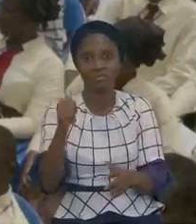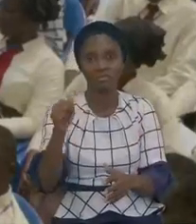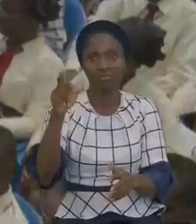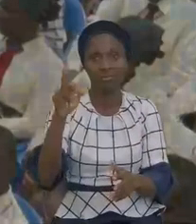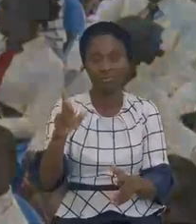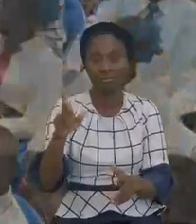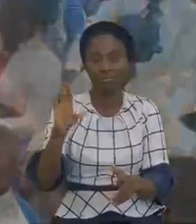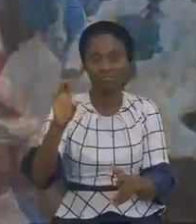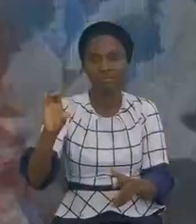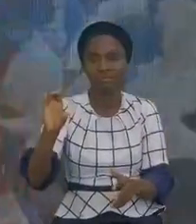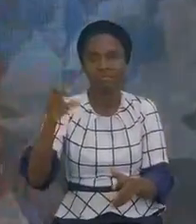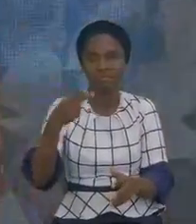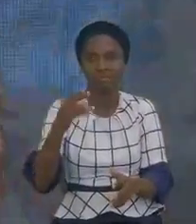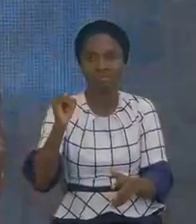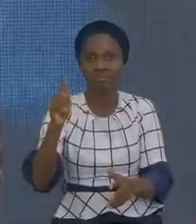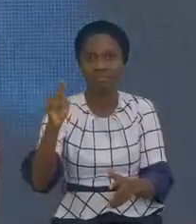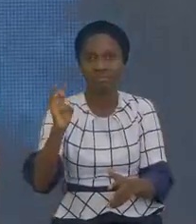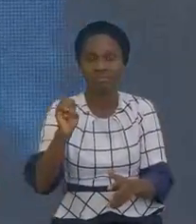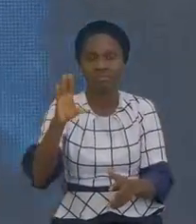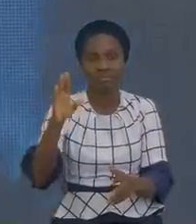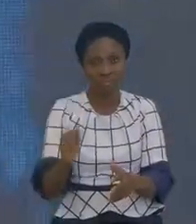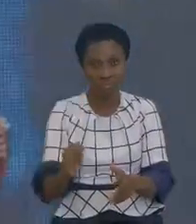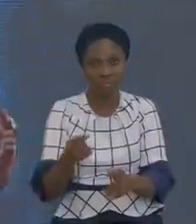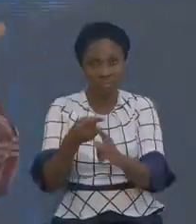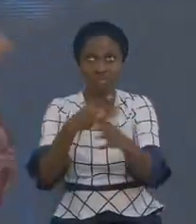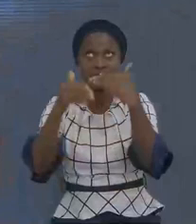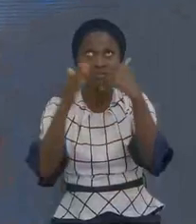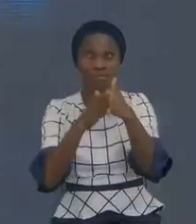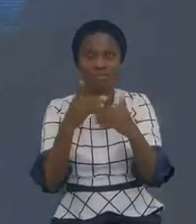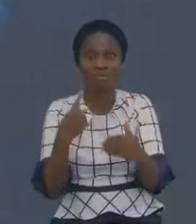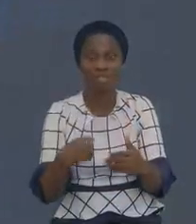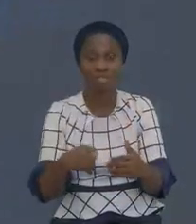Le créateur, le bâtisseur de la terre et du ciel.